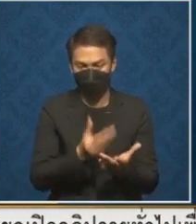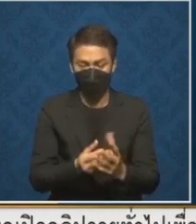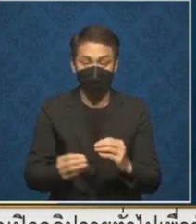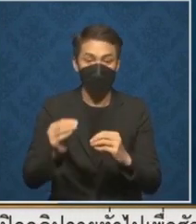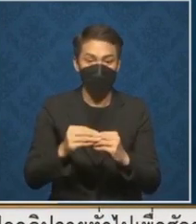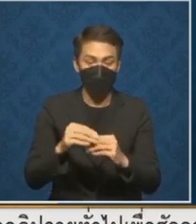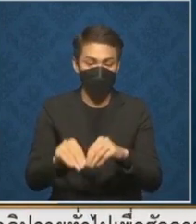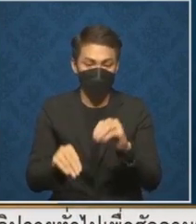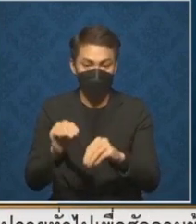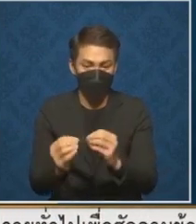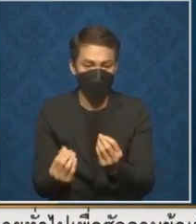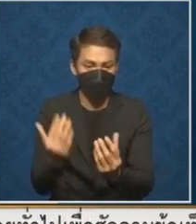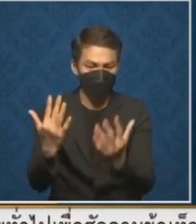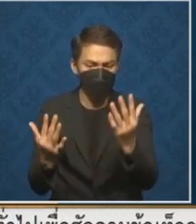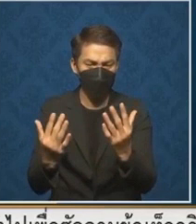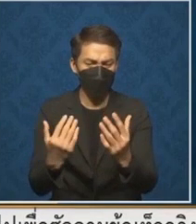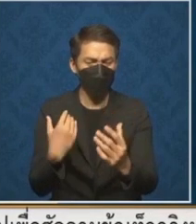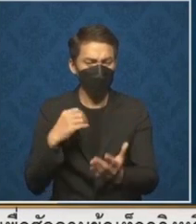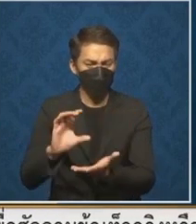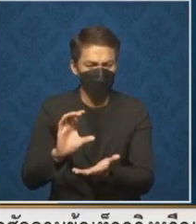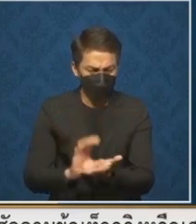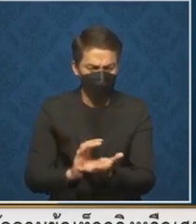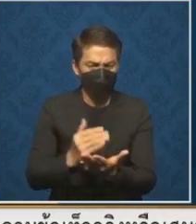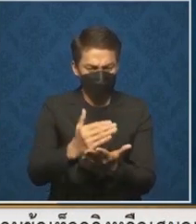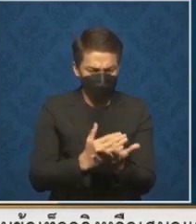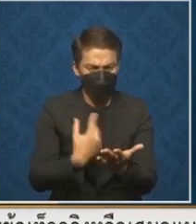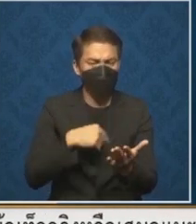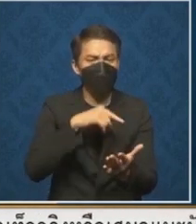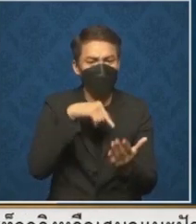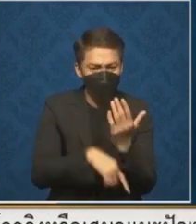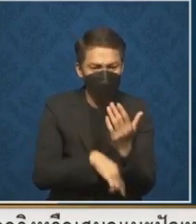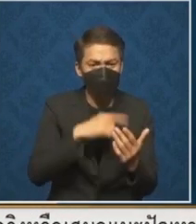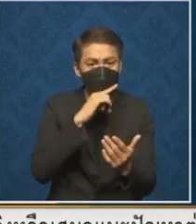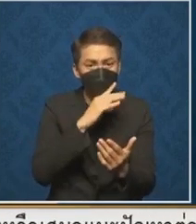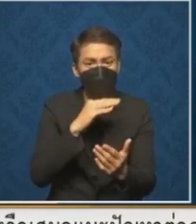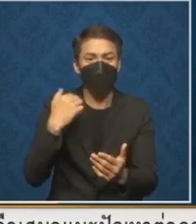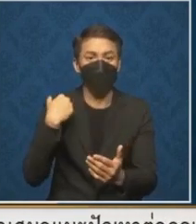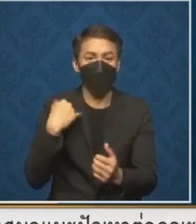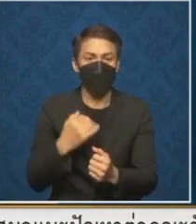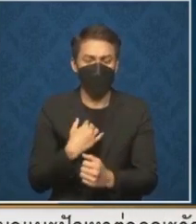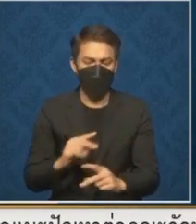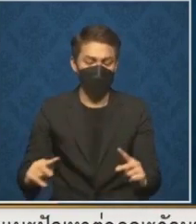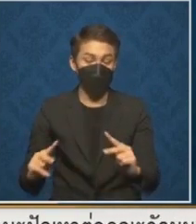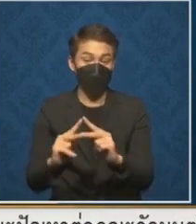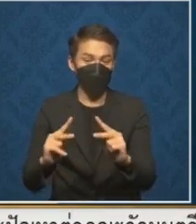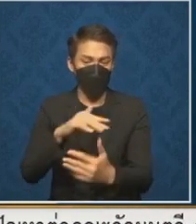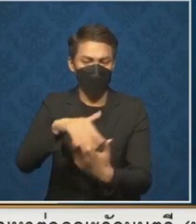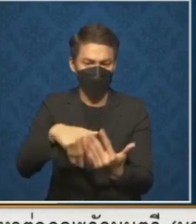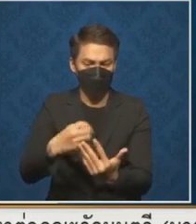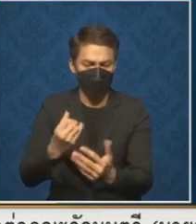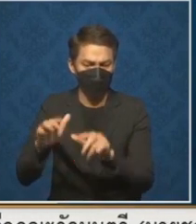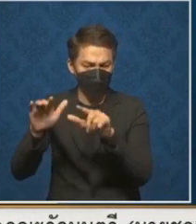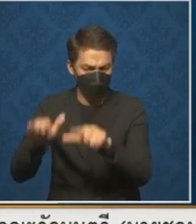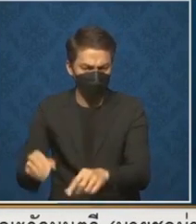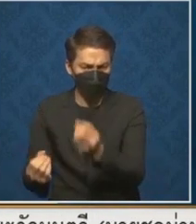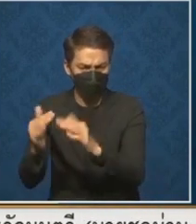็ในรายงานงบประมาณก็กละ 6 วาเพิ่มผมกยงถามวามนเพ่มไดยงไก็กระสวงซับเองกมปาไม